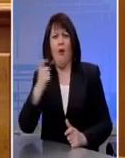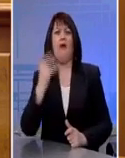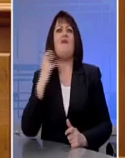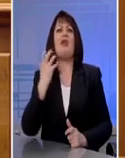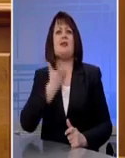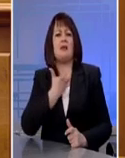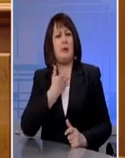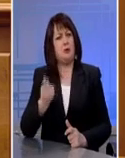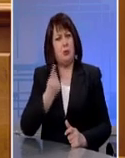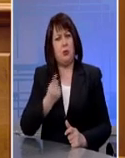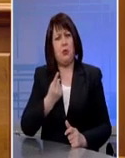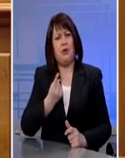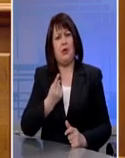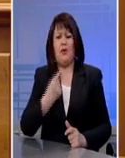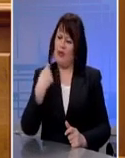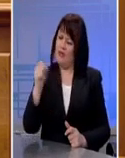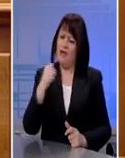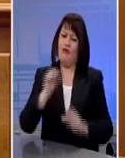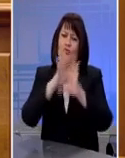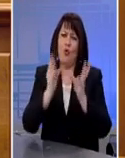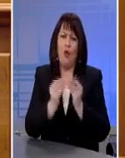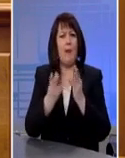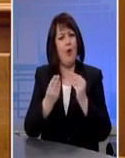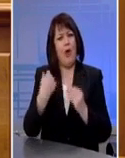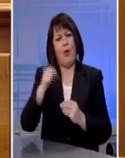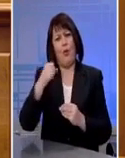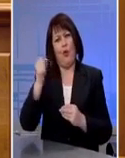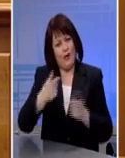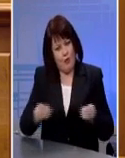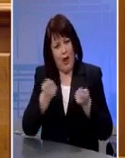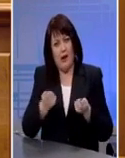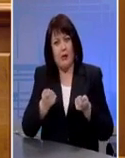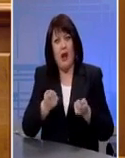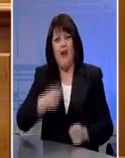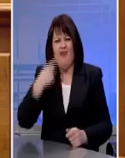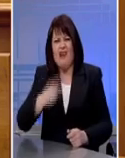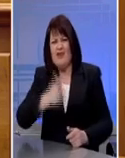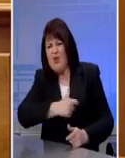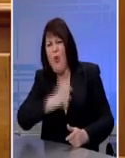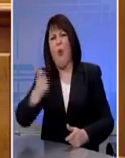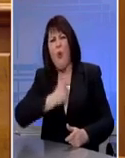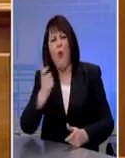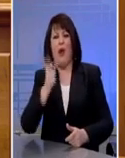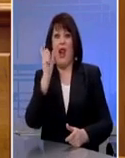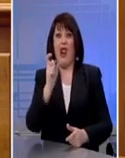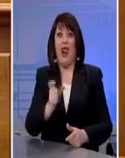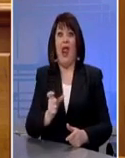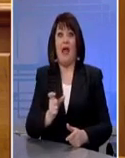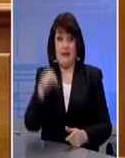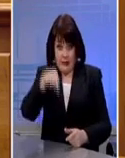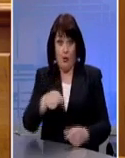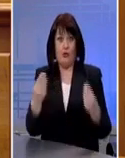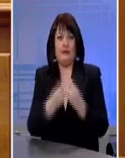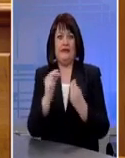ακούσει, με τον οποίο διαφωνώ εις όλα και εις πολλά που έπραξε, αλλά να χρησιμοποιήσει τέτοια φράση στο